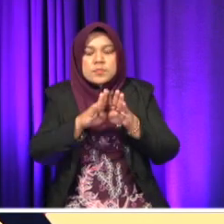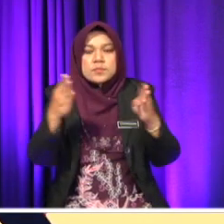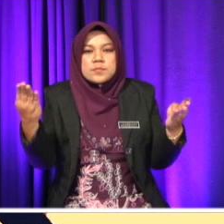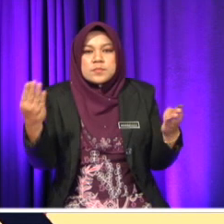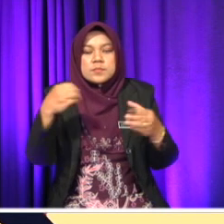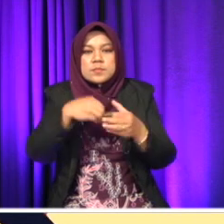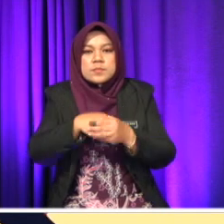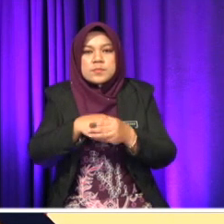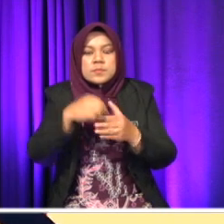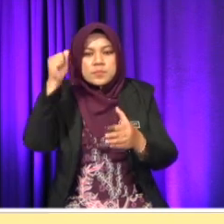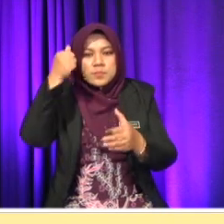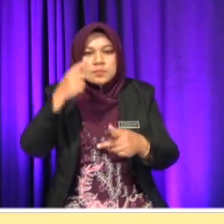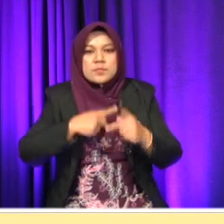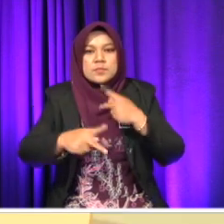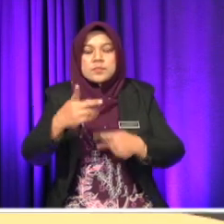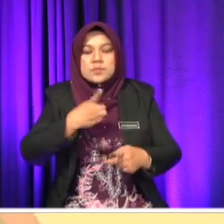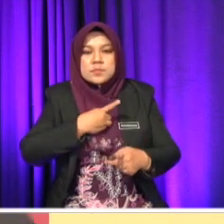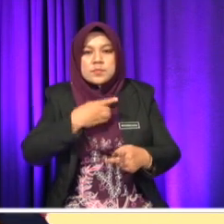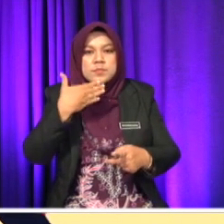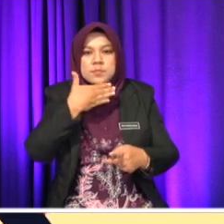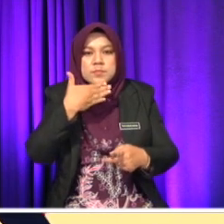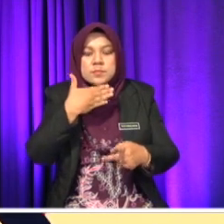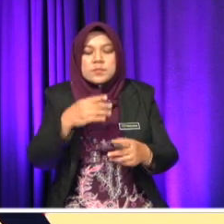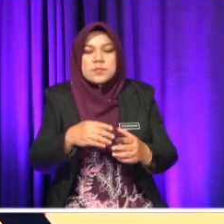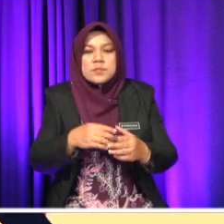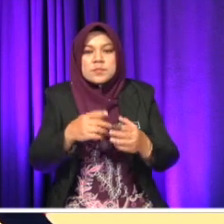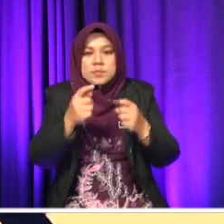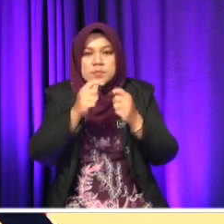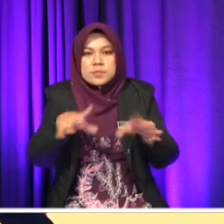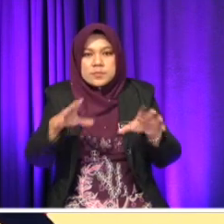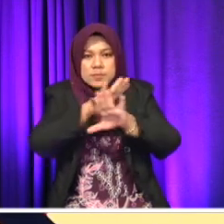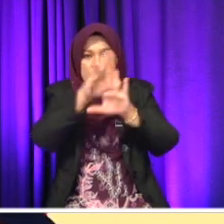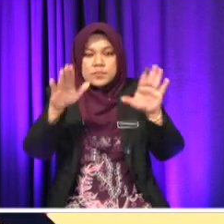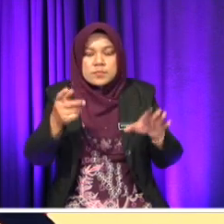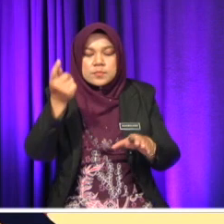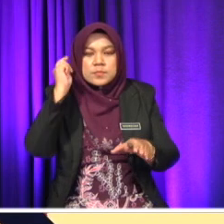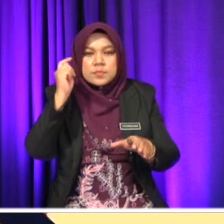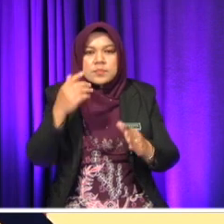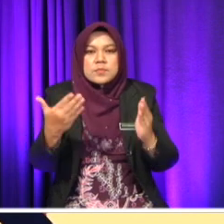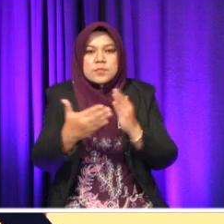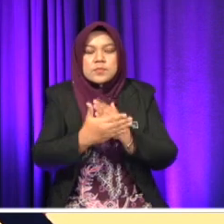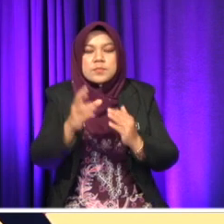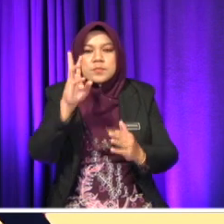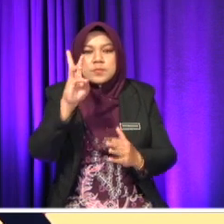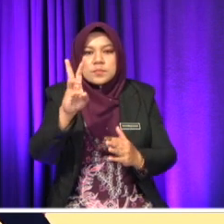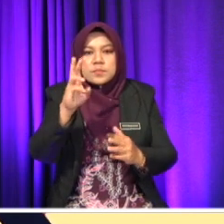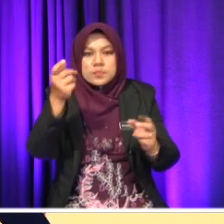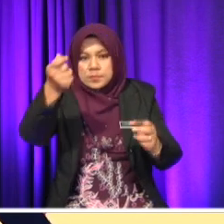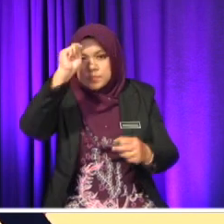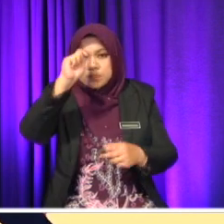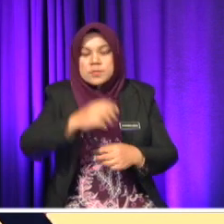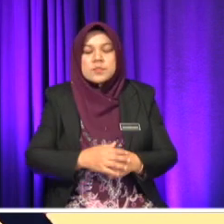dalam menganggap hipotensi diri beliau seperti yang telah diterangkan oleh Cikgu sebentar tadi melalui enam topik pemikiran